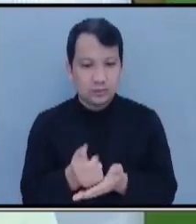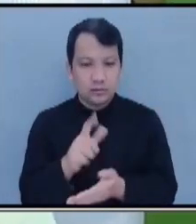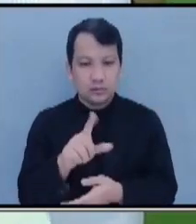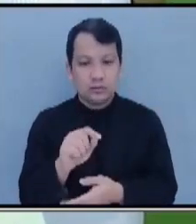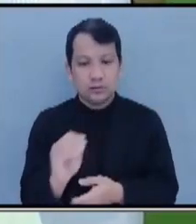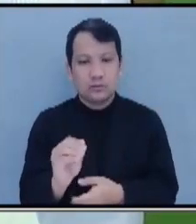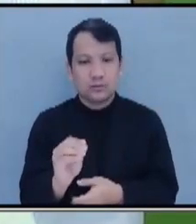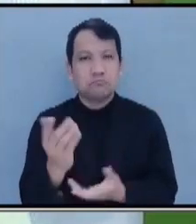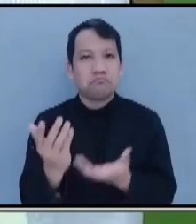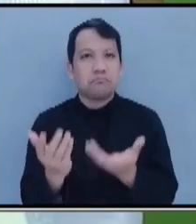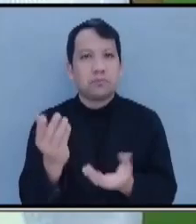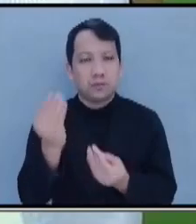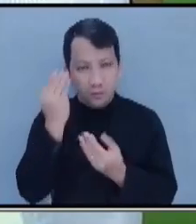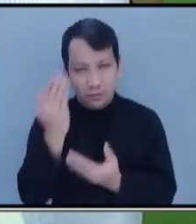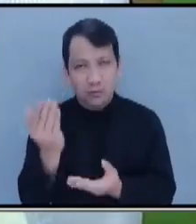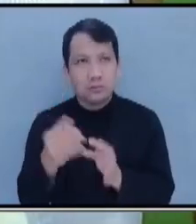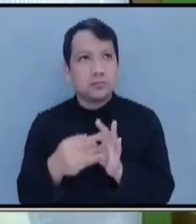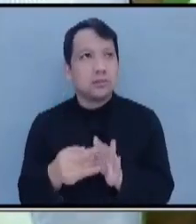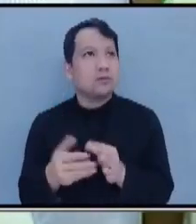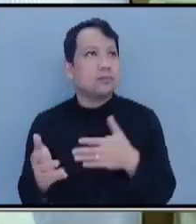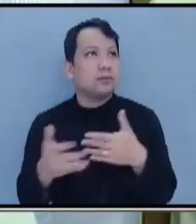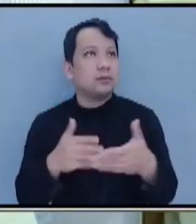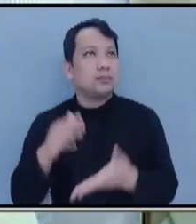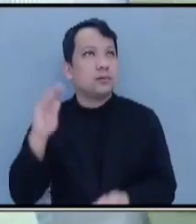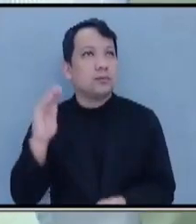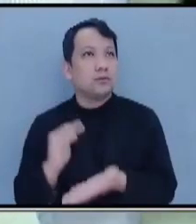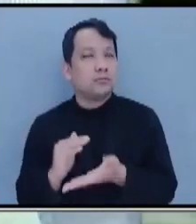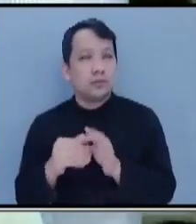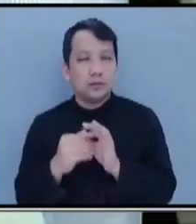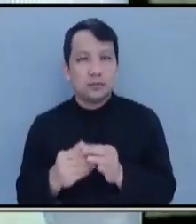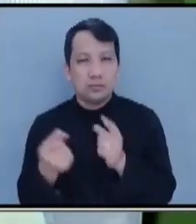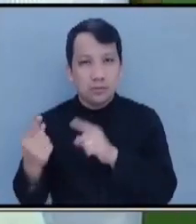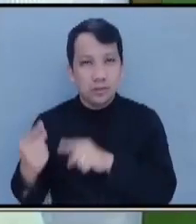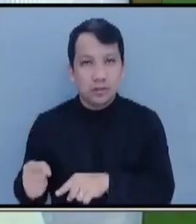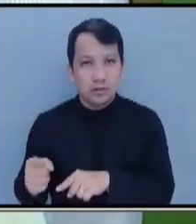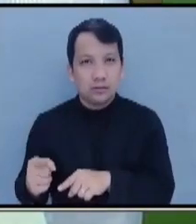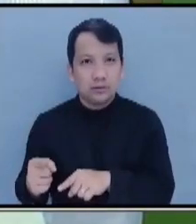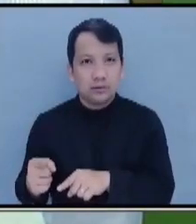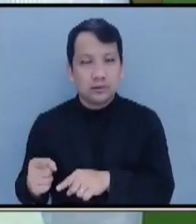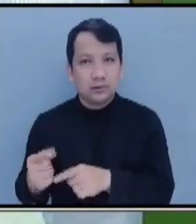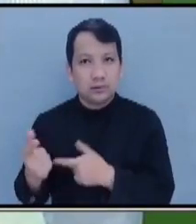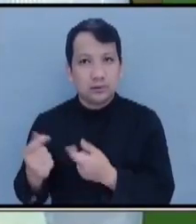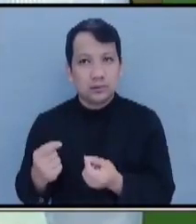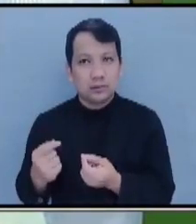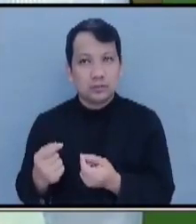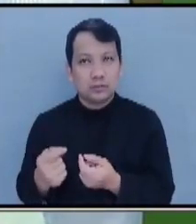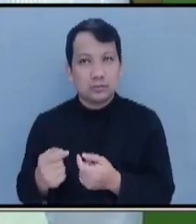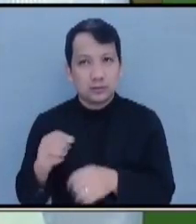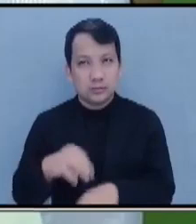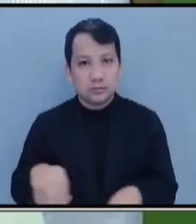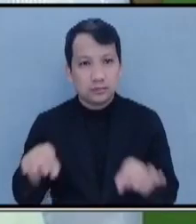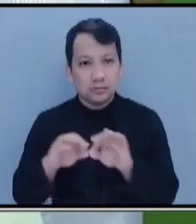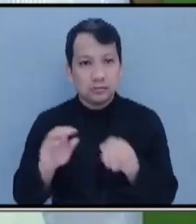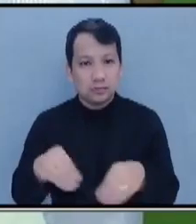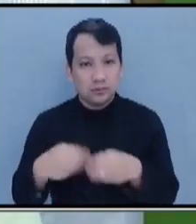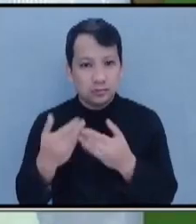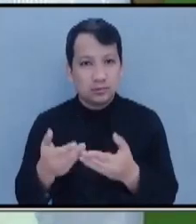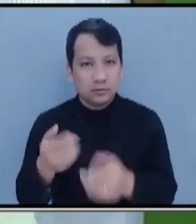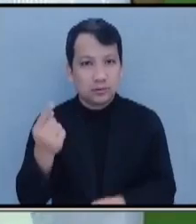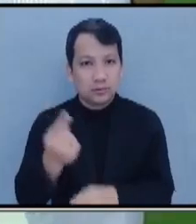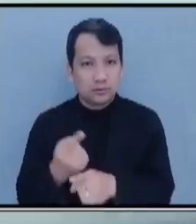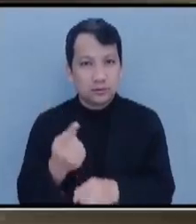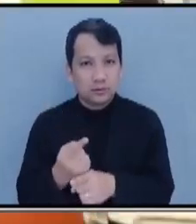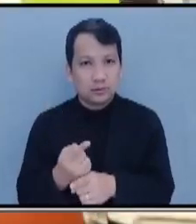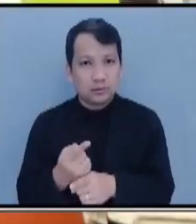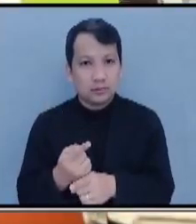ay siguro po malelesen po yung mga pangyayari sa kakalsadahan natin. Kailangan lang po may bigay po natin yung tamang aral sa mga kumukuha